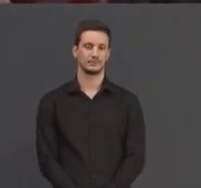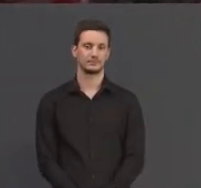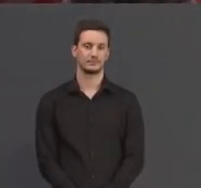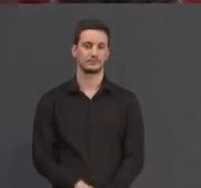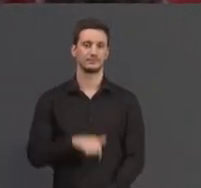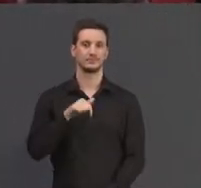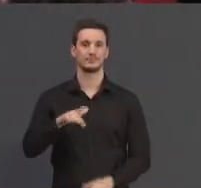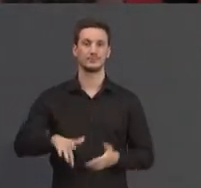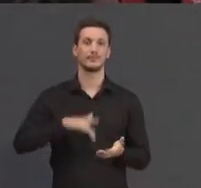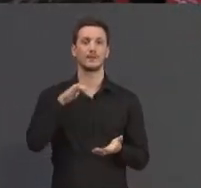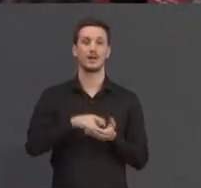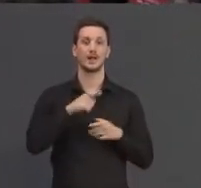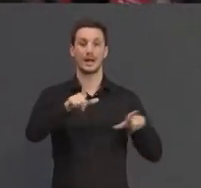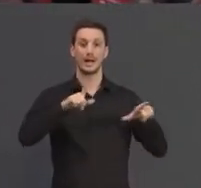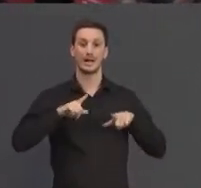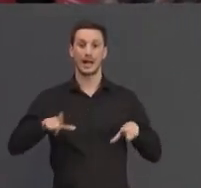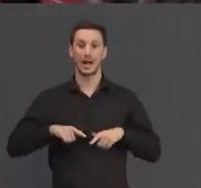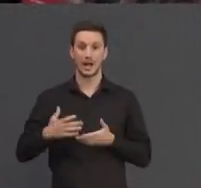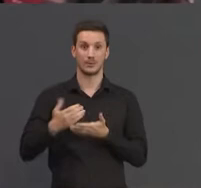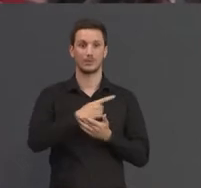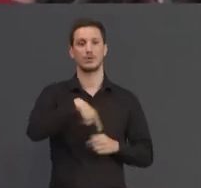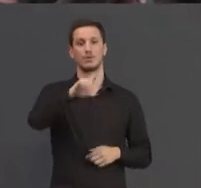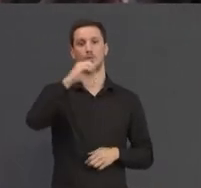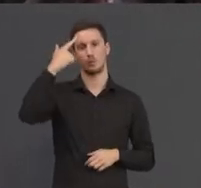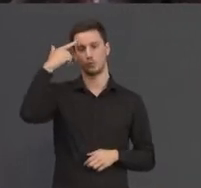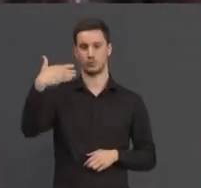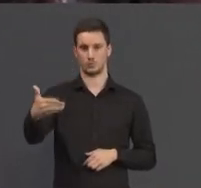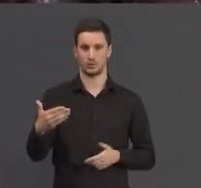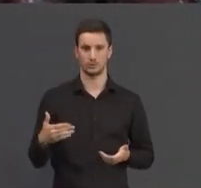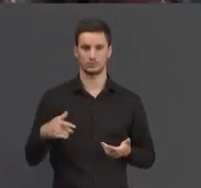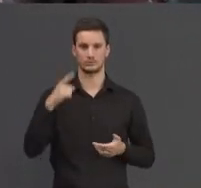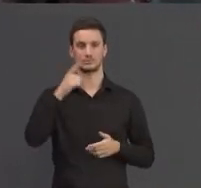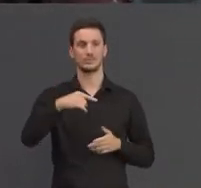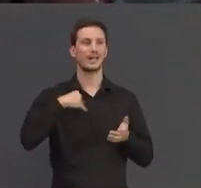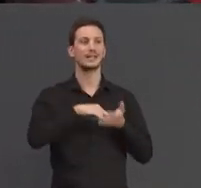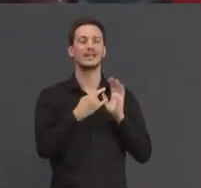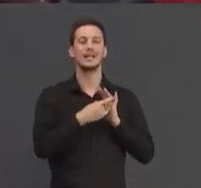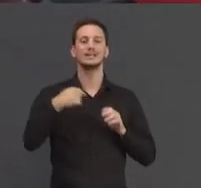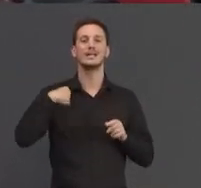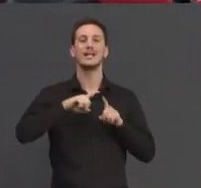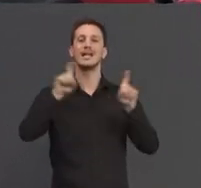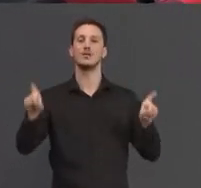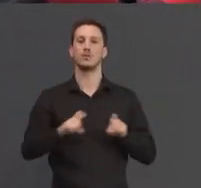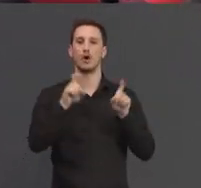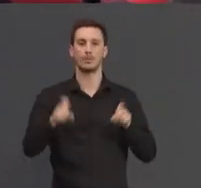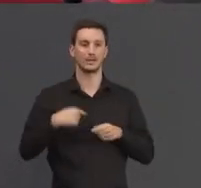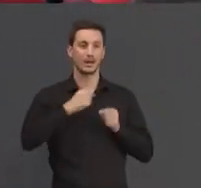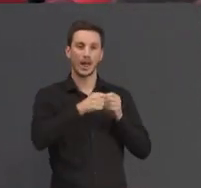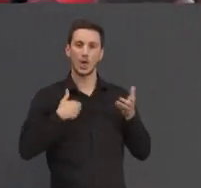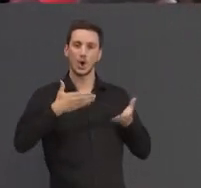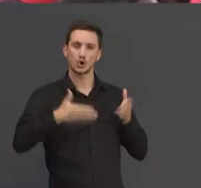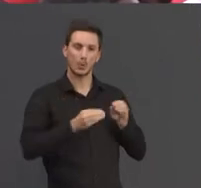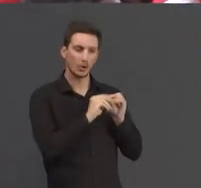I aquest, graduats i graduades, és el futur. Enginyers informàtics que dissenyen robots que